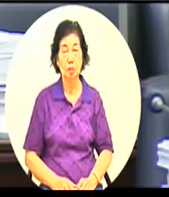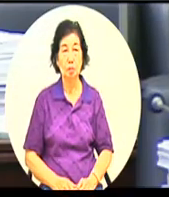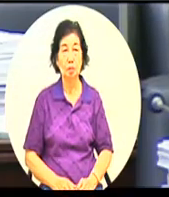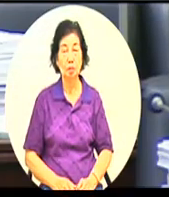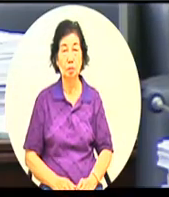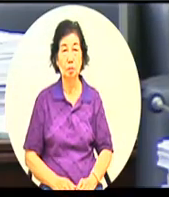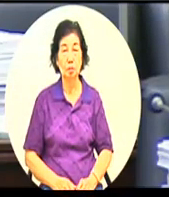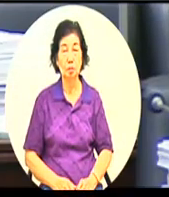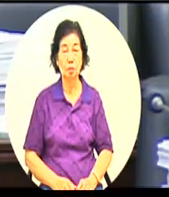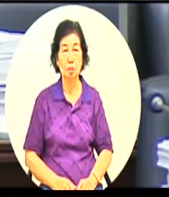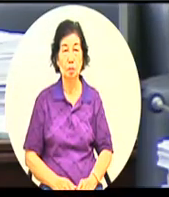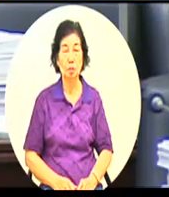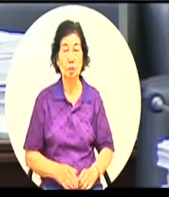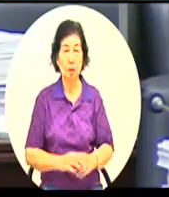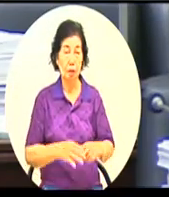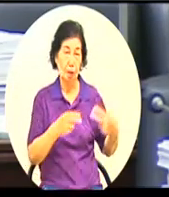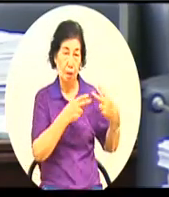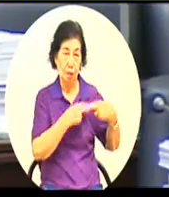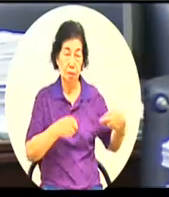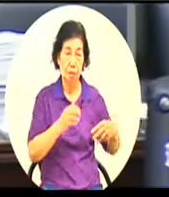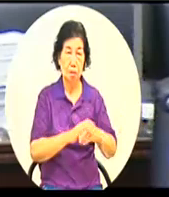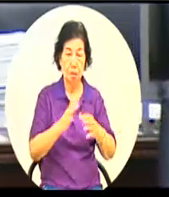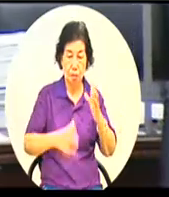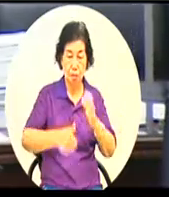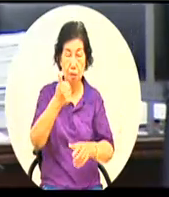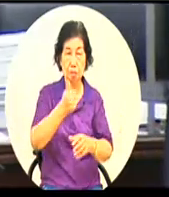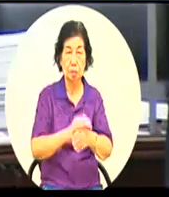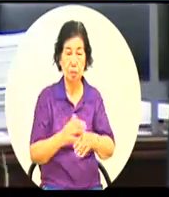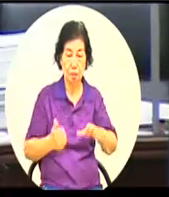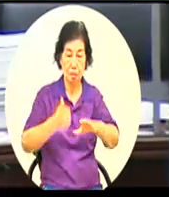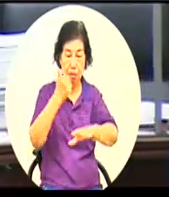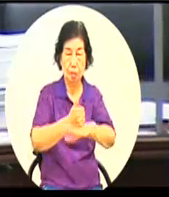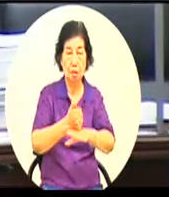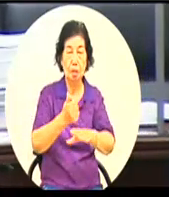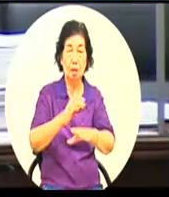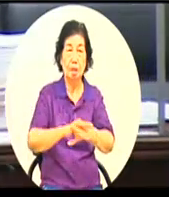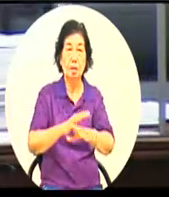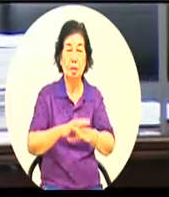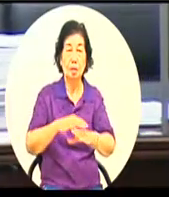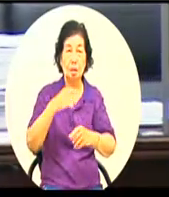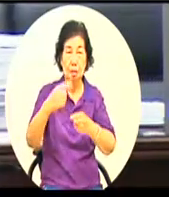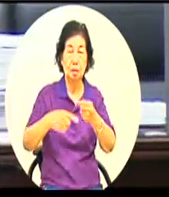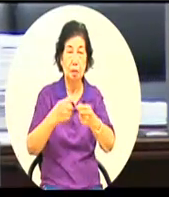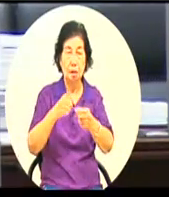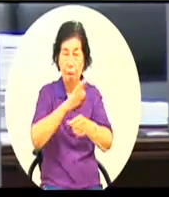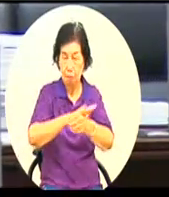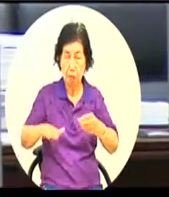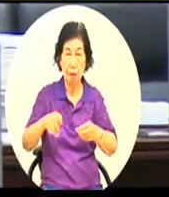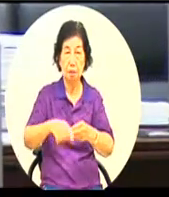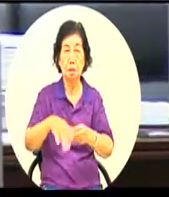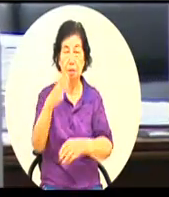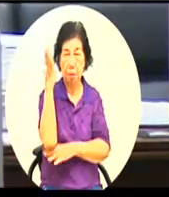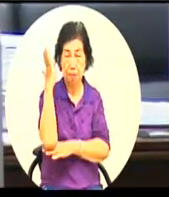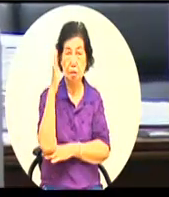这是恁蔡英文执政一年啦吼，重大政策，加在